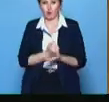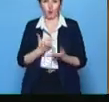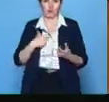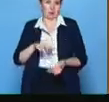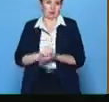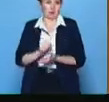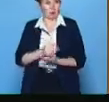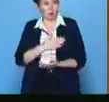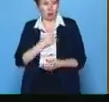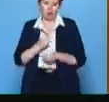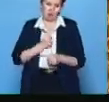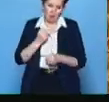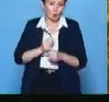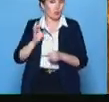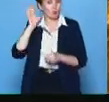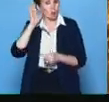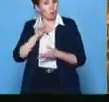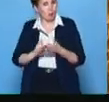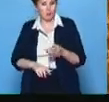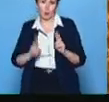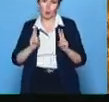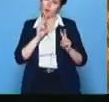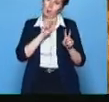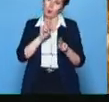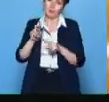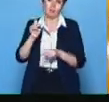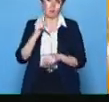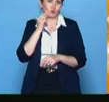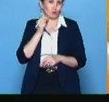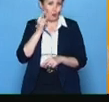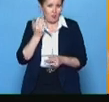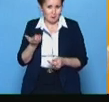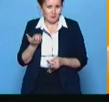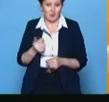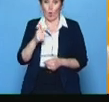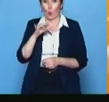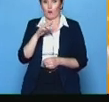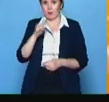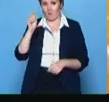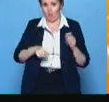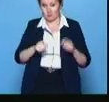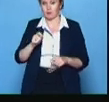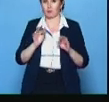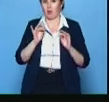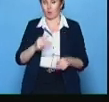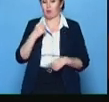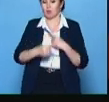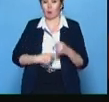Кто-то мастерил, кто-то слушал песни, а кто-то наблюдал за пчелами. Гуртфест традиционно проходит в Медовый Спас.